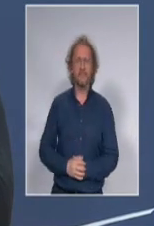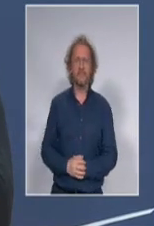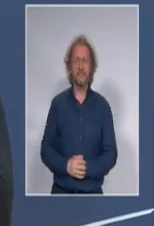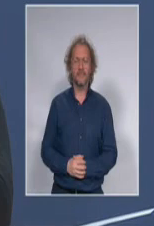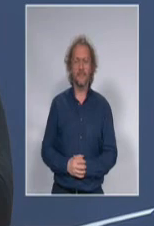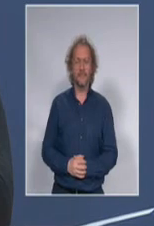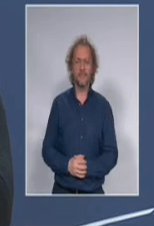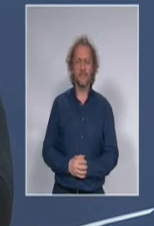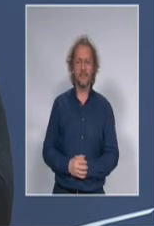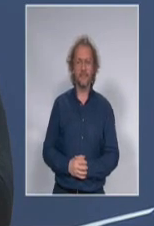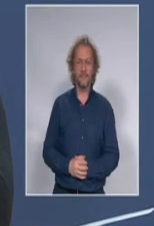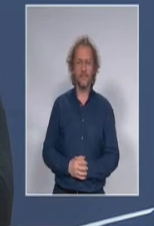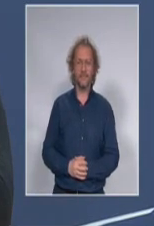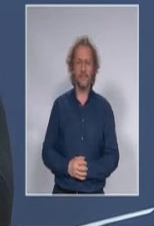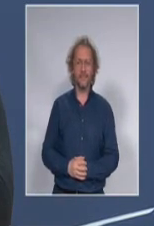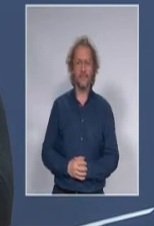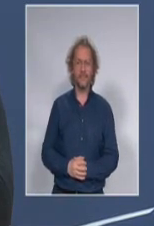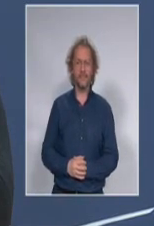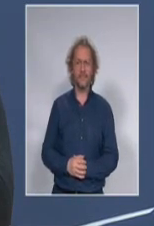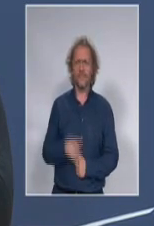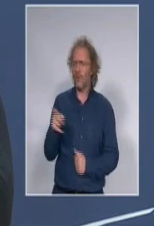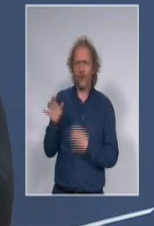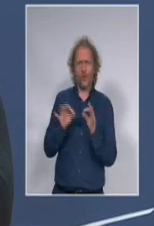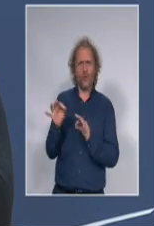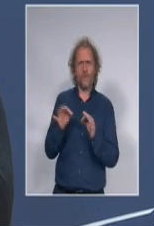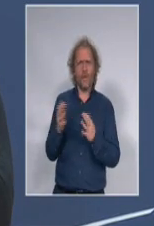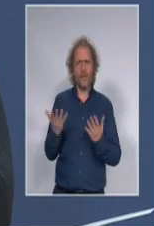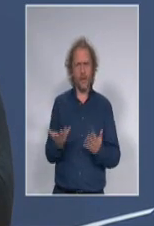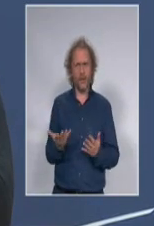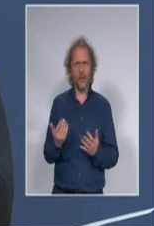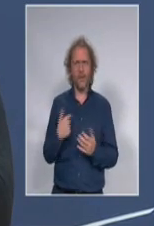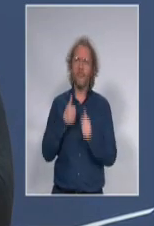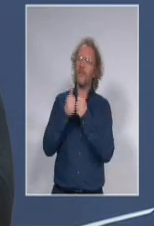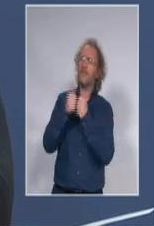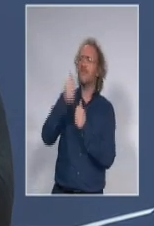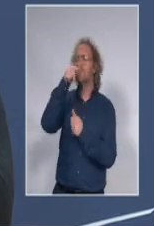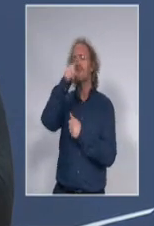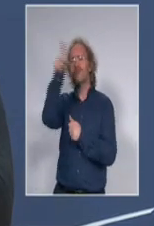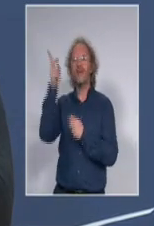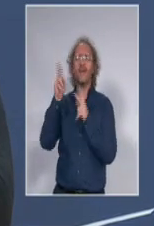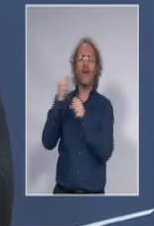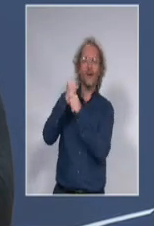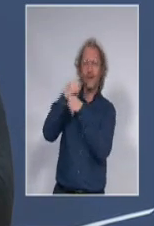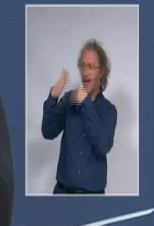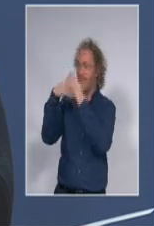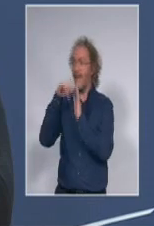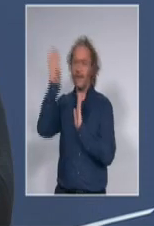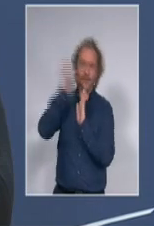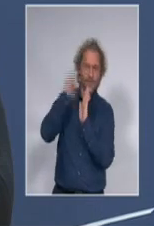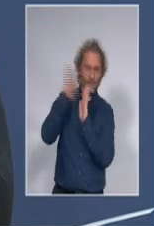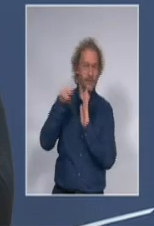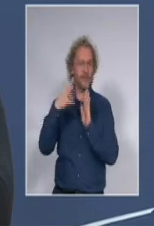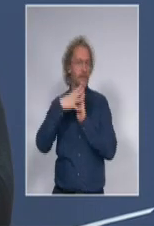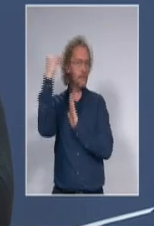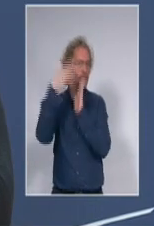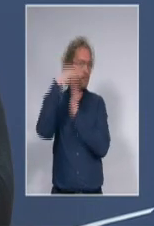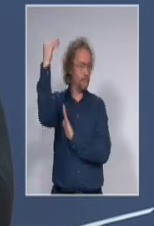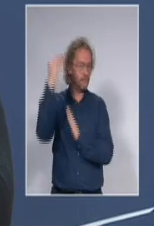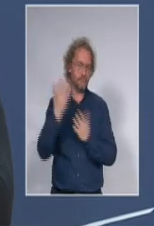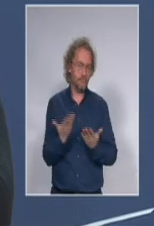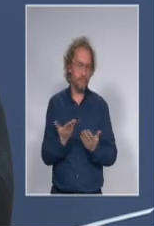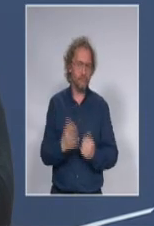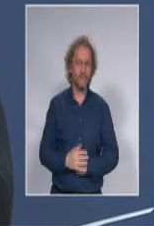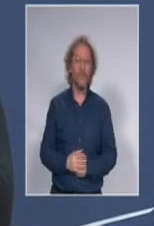Što je potpuno normalno, svi pratimo šta svi rade, ali ćemo i zadržati termin u nedelju od 4 do 7